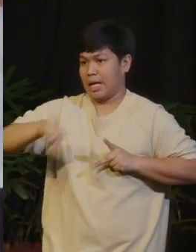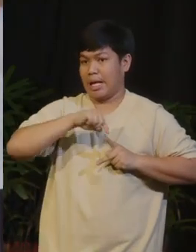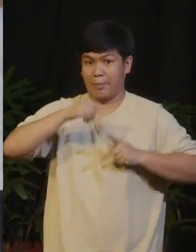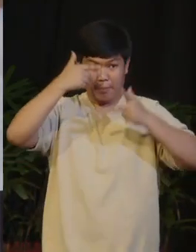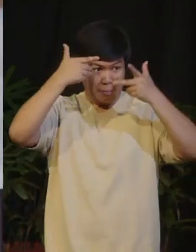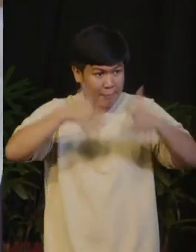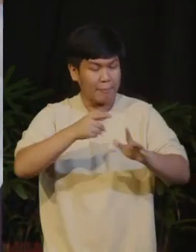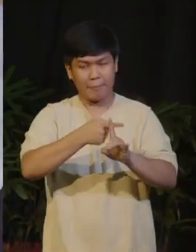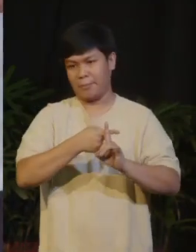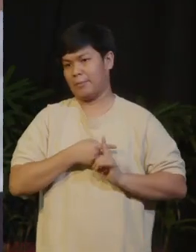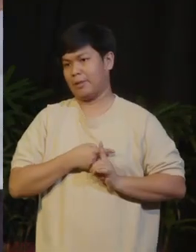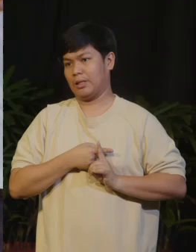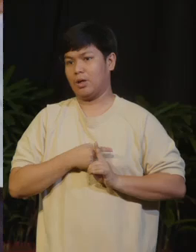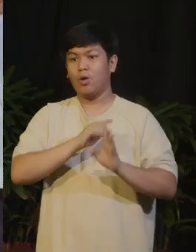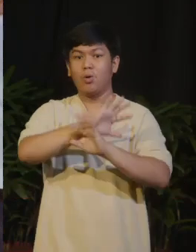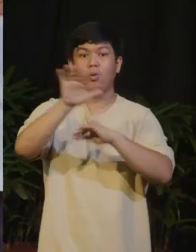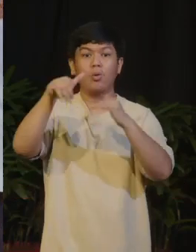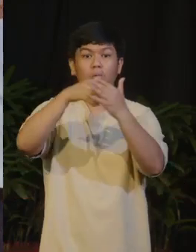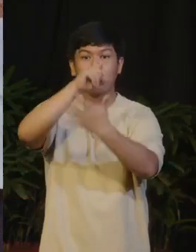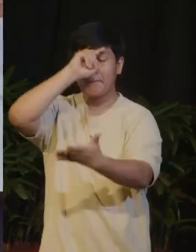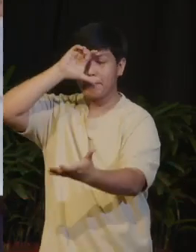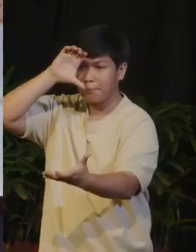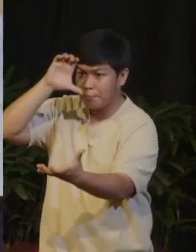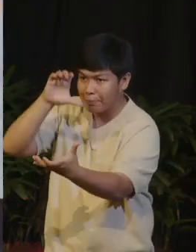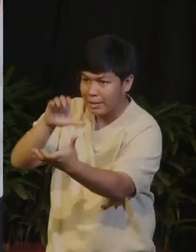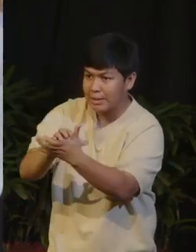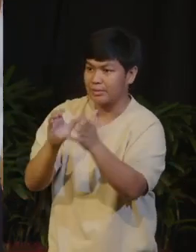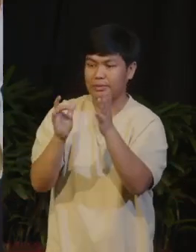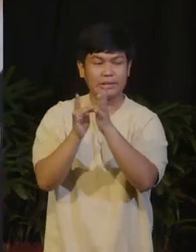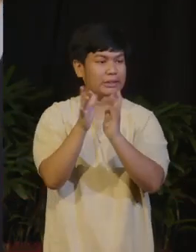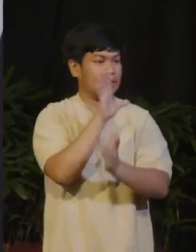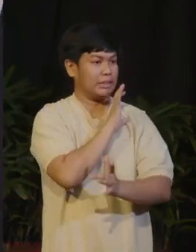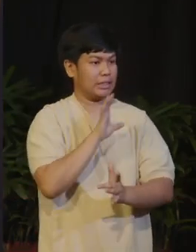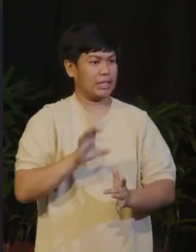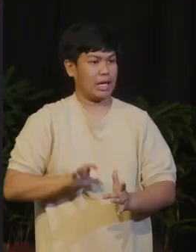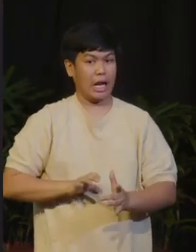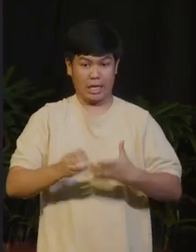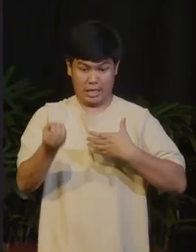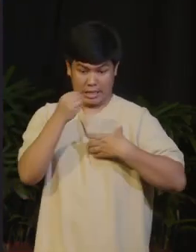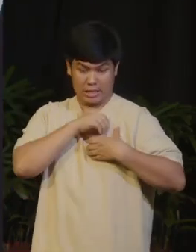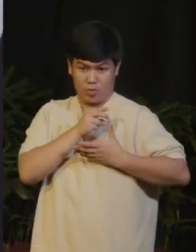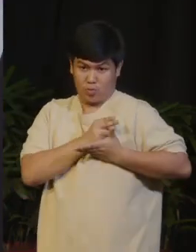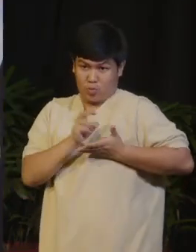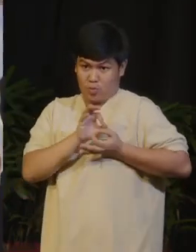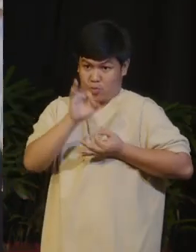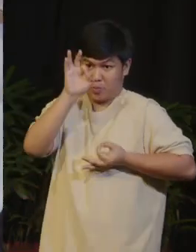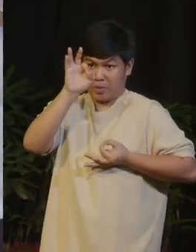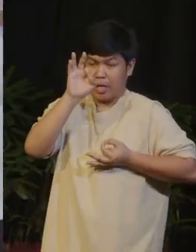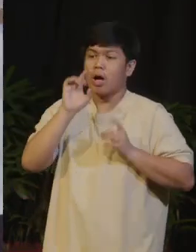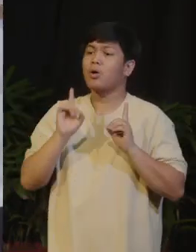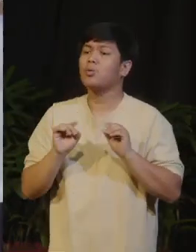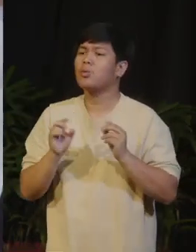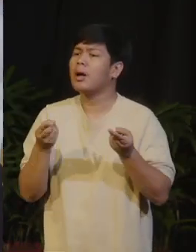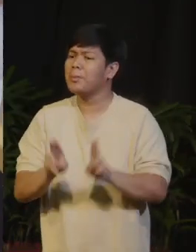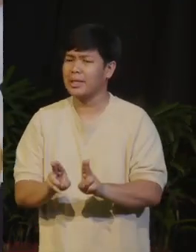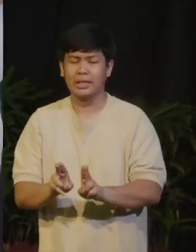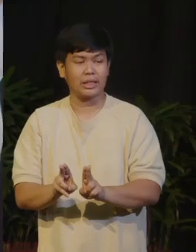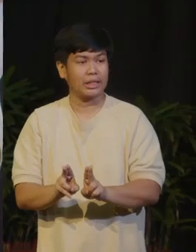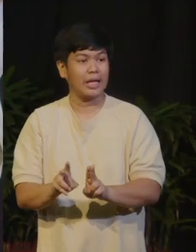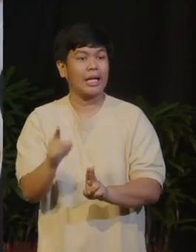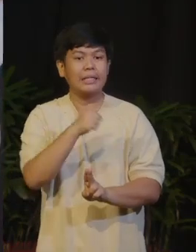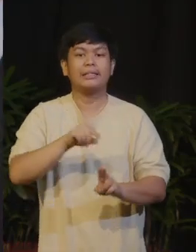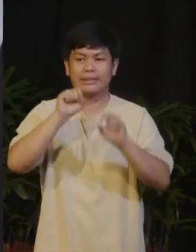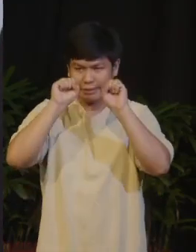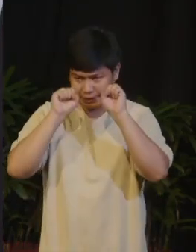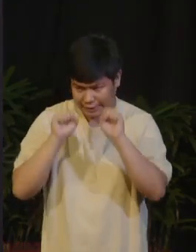Dahil nga ang lahat ng nananampalataya kay Jesus ay pinananahanan na ng kanyang diwang banal, meron tayong